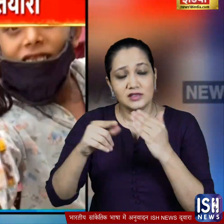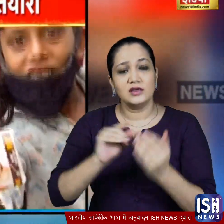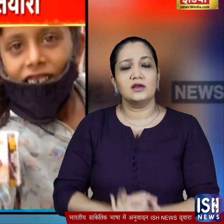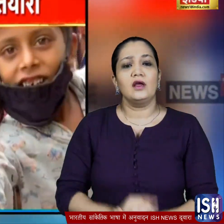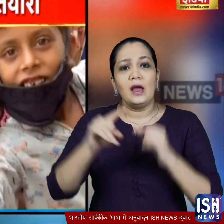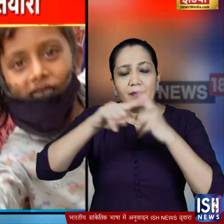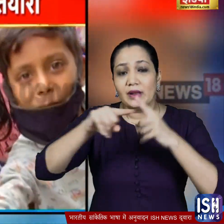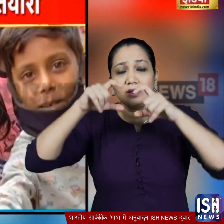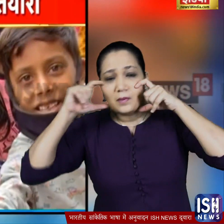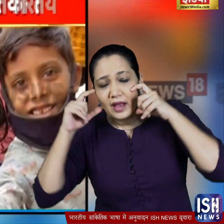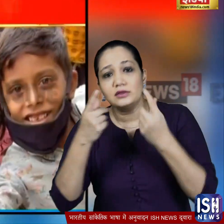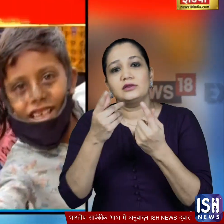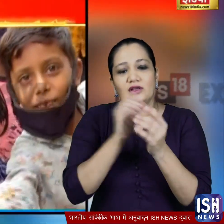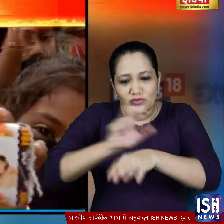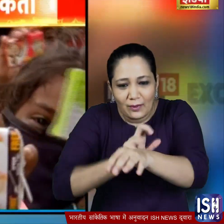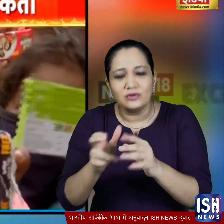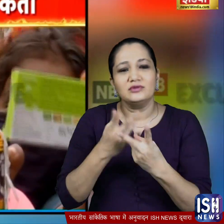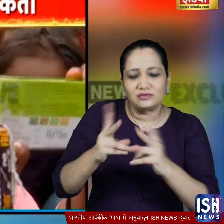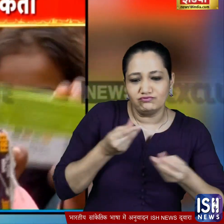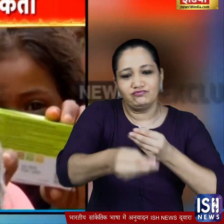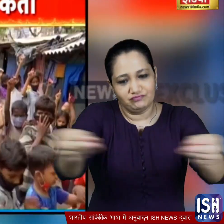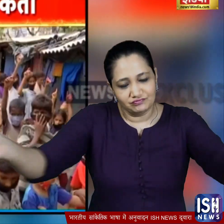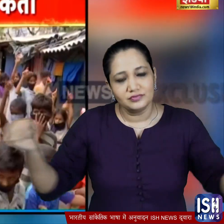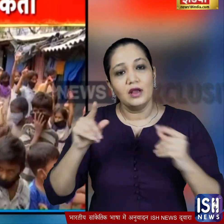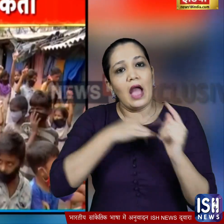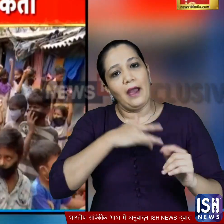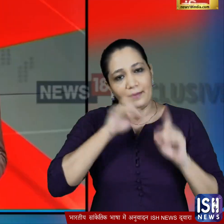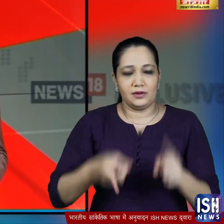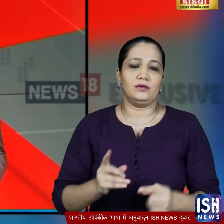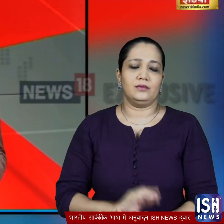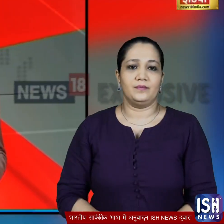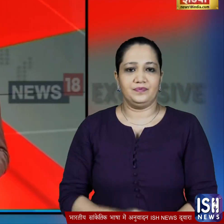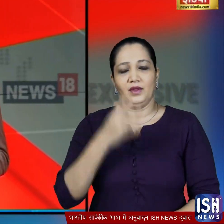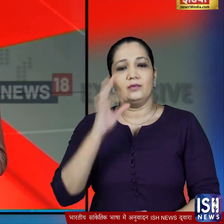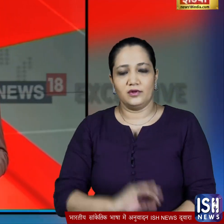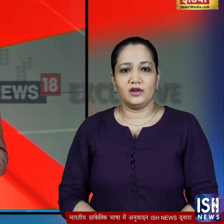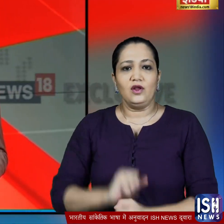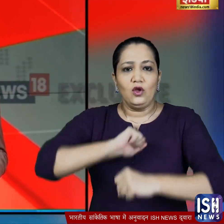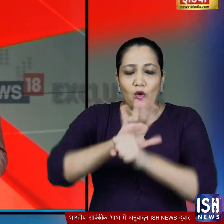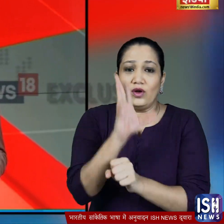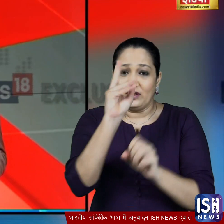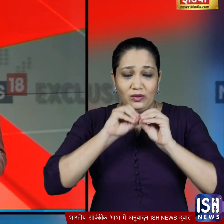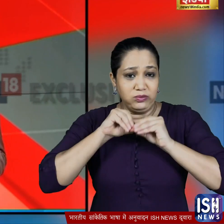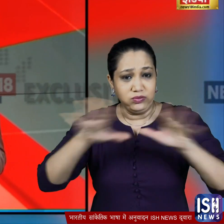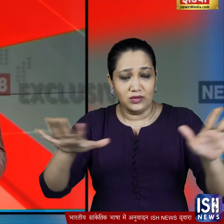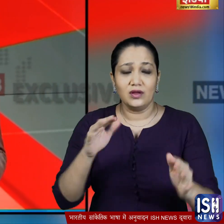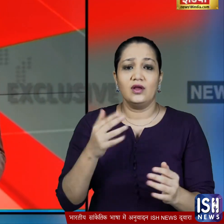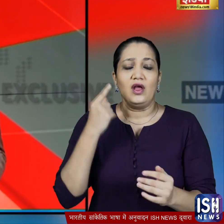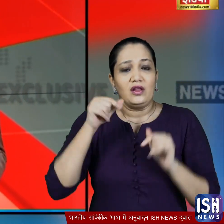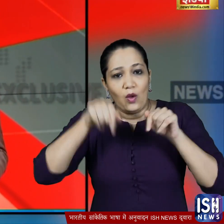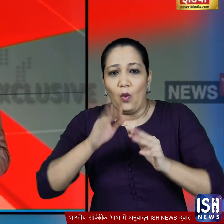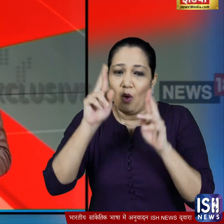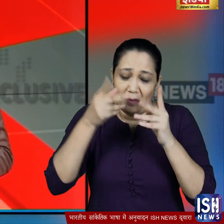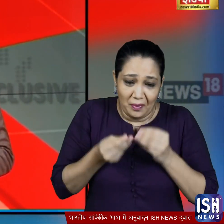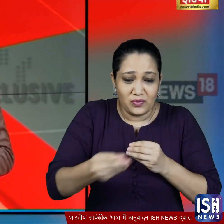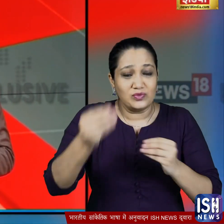बल्कि उनमें मास्क और साबुन भी बांटे ताकि वो उन चीजों को अपनी आदत बना लें। सौभाग्य की बात है कि कोरोना की तीसरी लहर का खतरा सिर पर मंडरा रहा